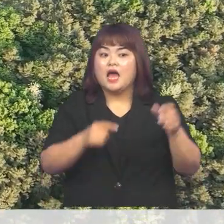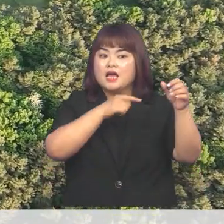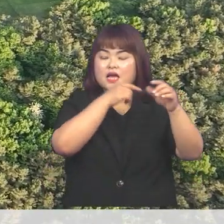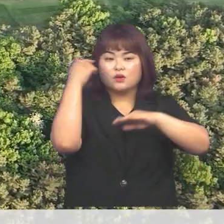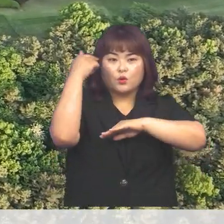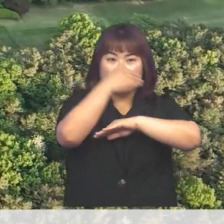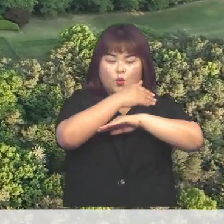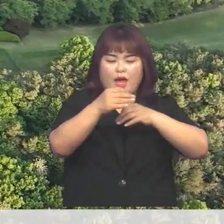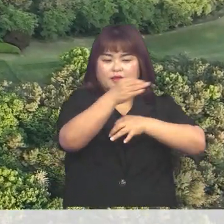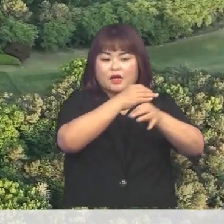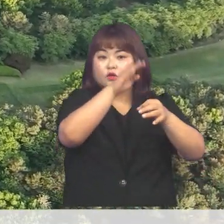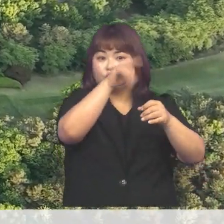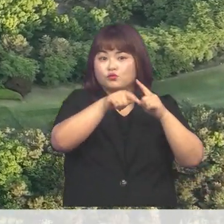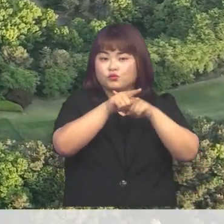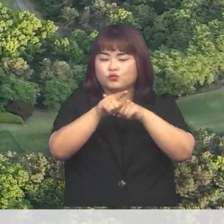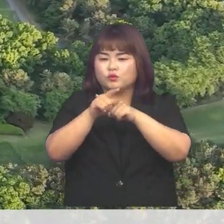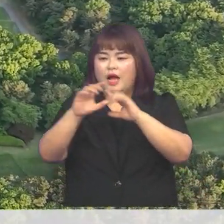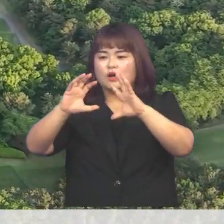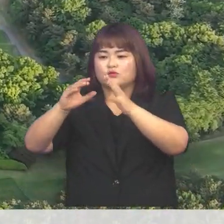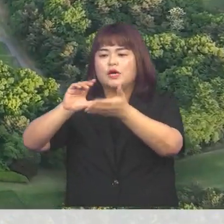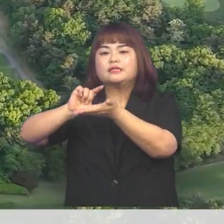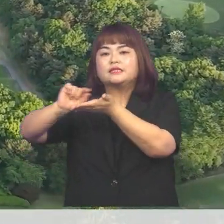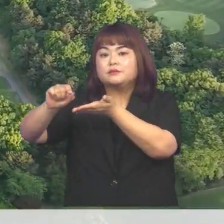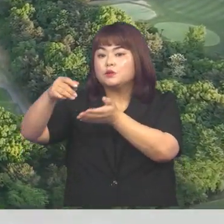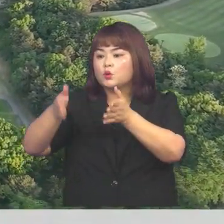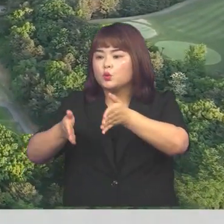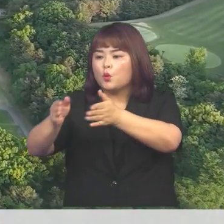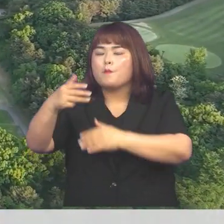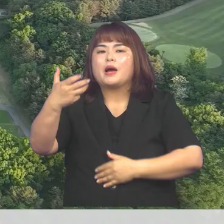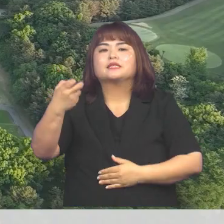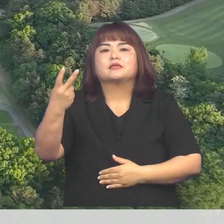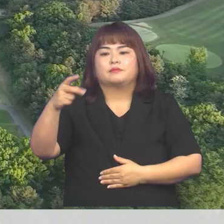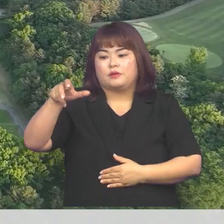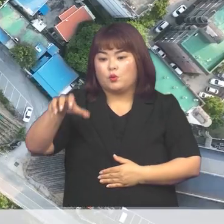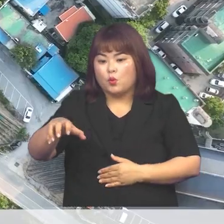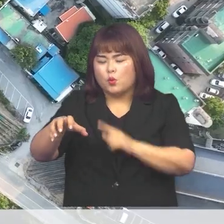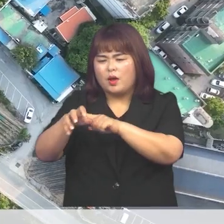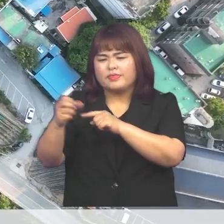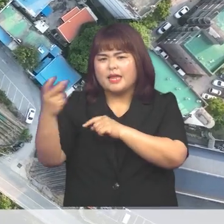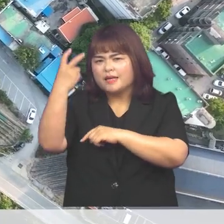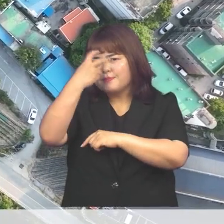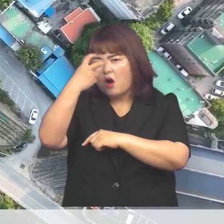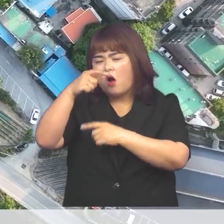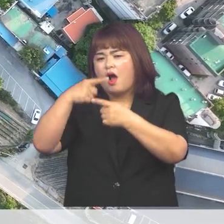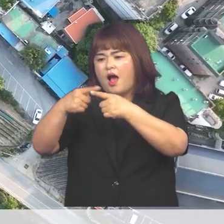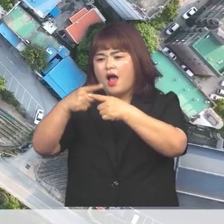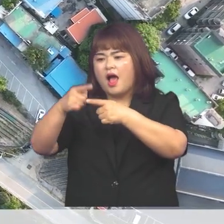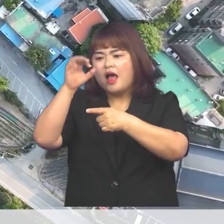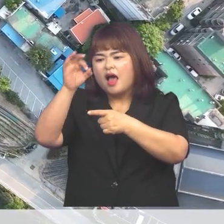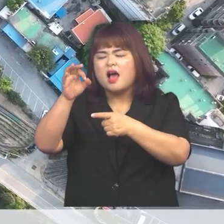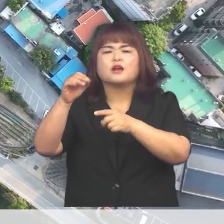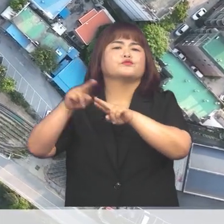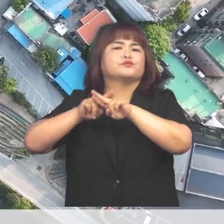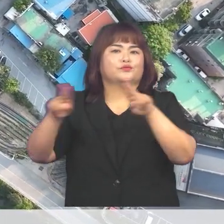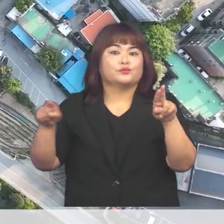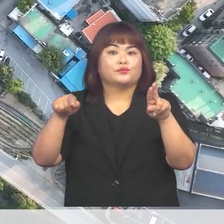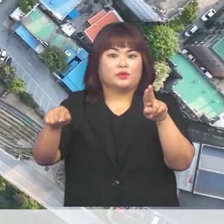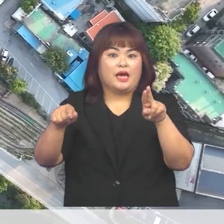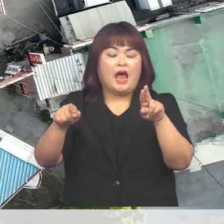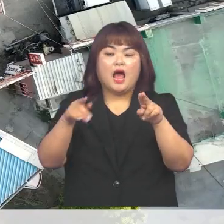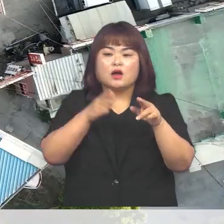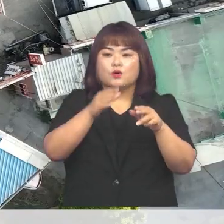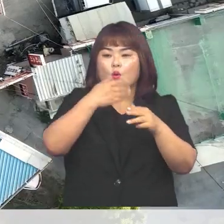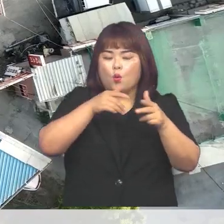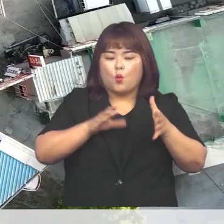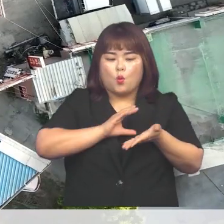기획재정부에서 진행 중이던 국지도 82호선 도로 건설공사 사업의 타당성 재조사가 철회됐습니다. 이에 따라